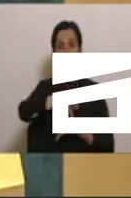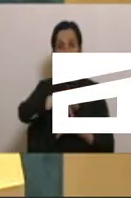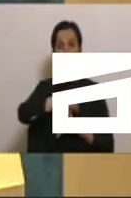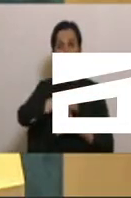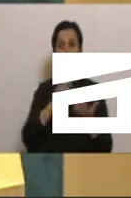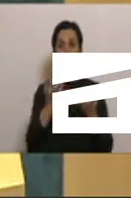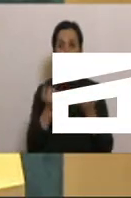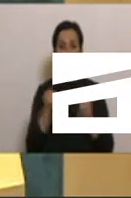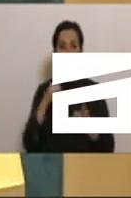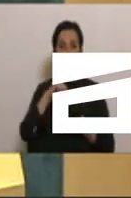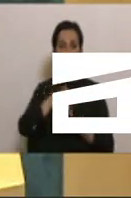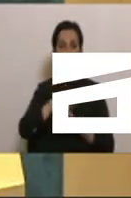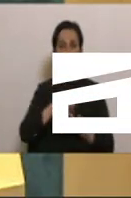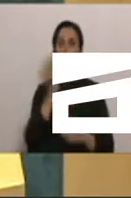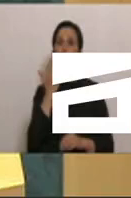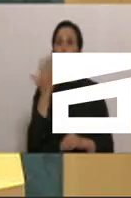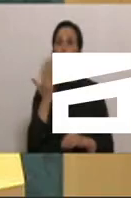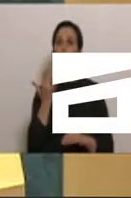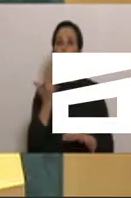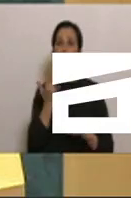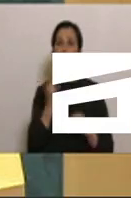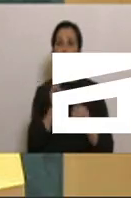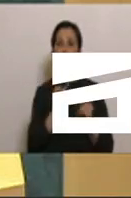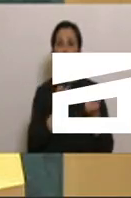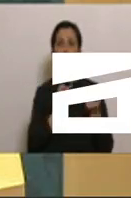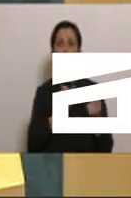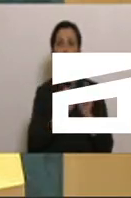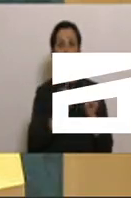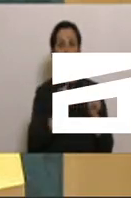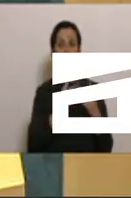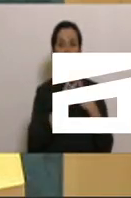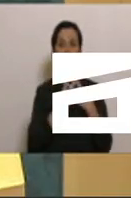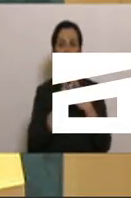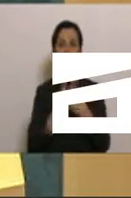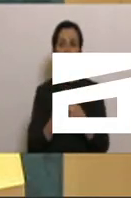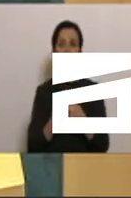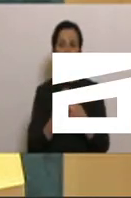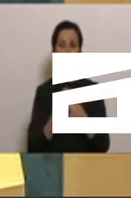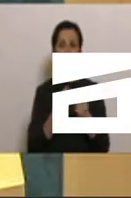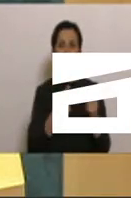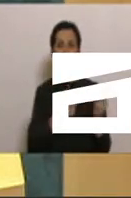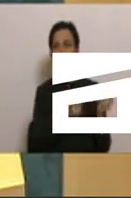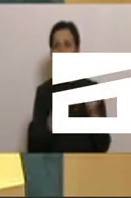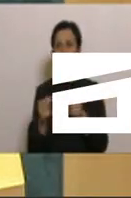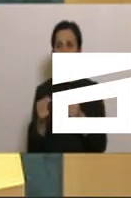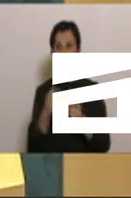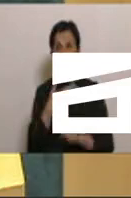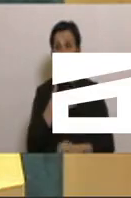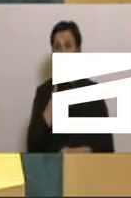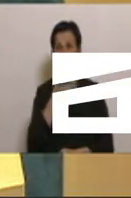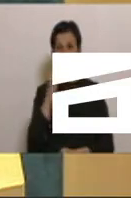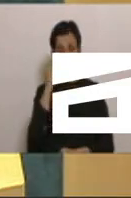მიიღეთ მონაწილეობა პოლიტიკური ოპონენტის ციხეში ჩასმის ჩემი აზრით.